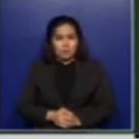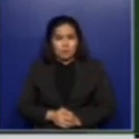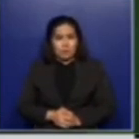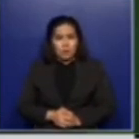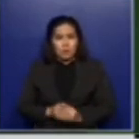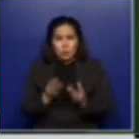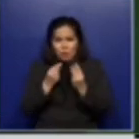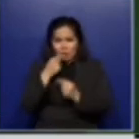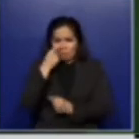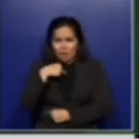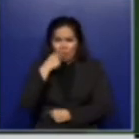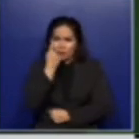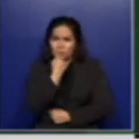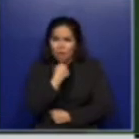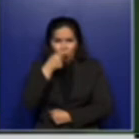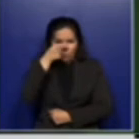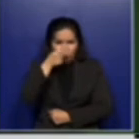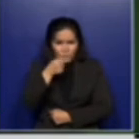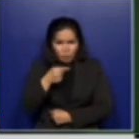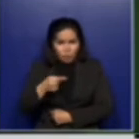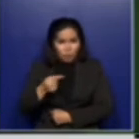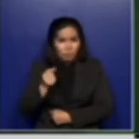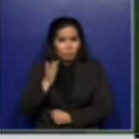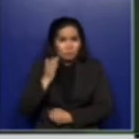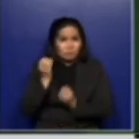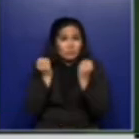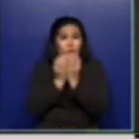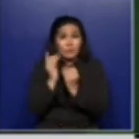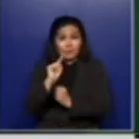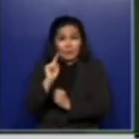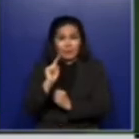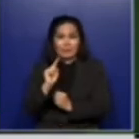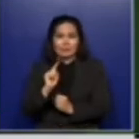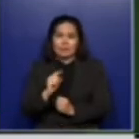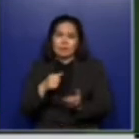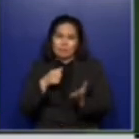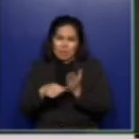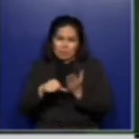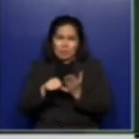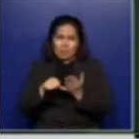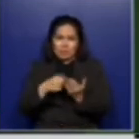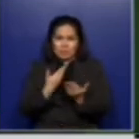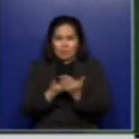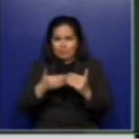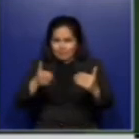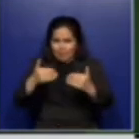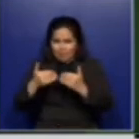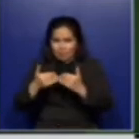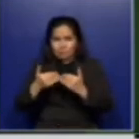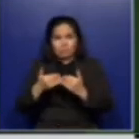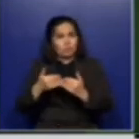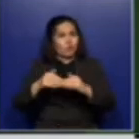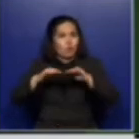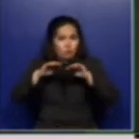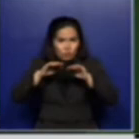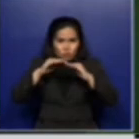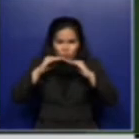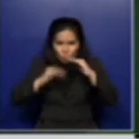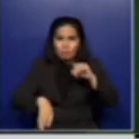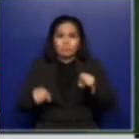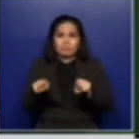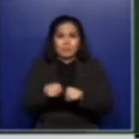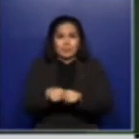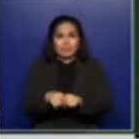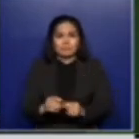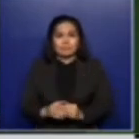คืออะไรครับท่านประธานครับสิ่งที่จะตามมาก็คือการจัดเก็บภาษีได้น้อยลงดังนั้นที่รั